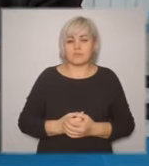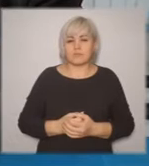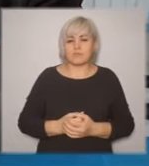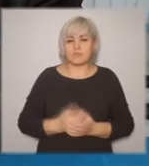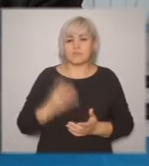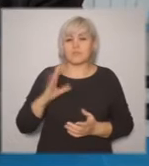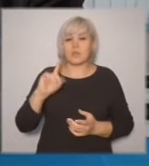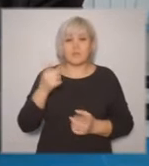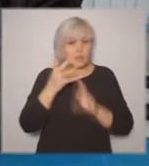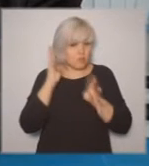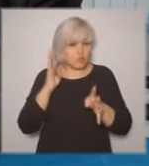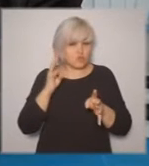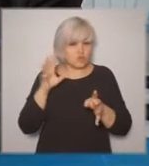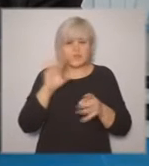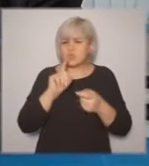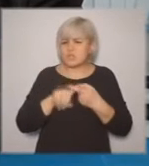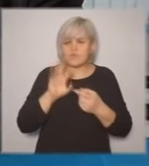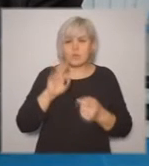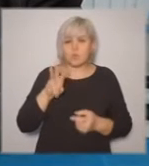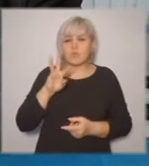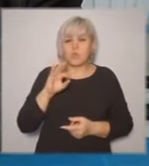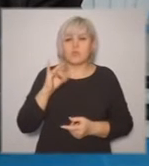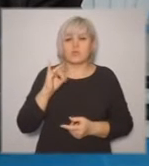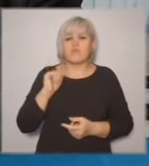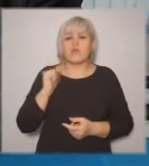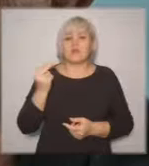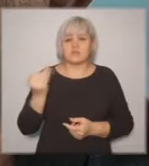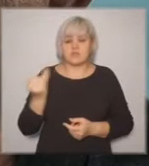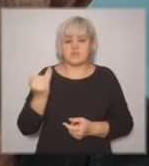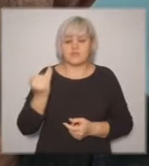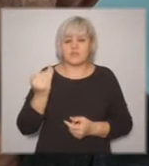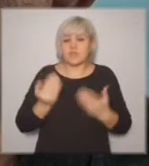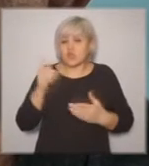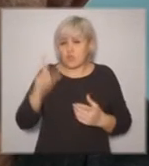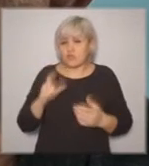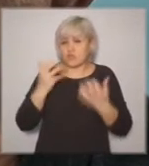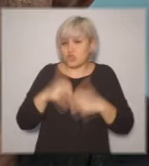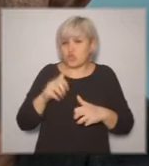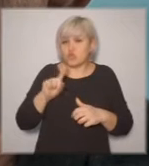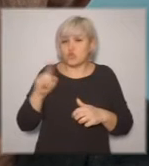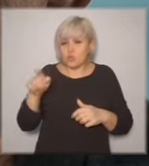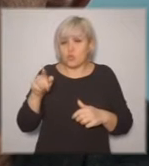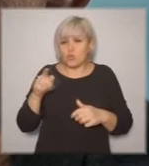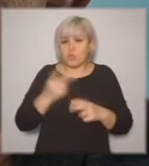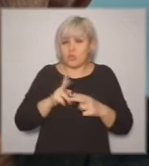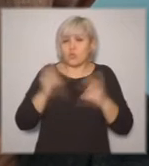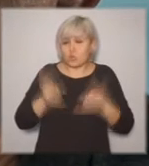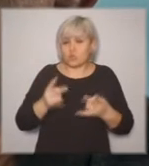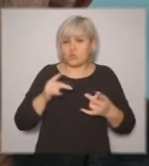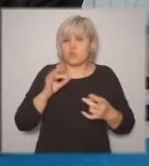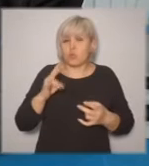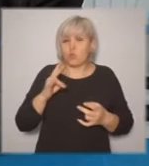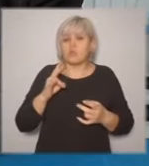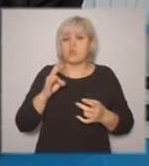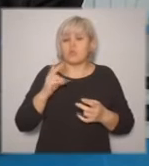В первую очередь, все зависит от мотивации. Если человек считает, что ему это нужно, то